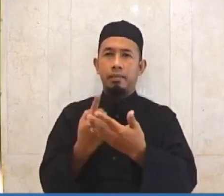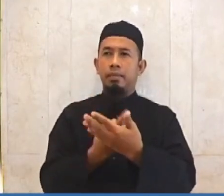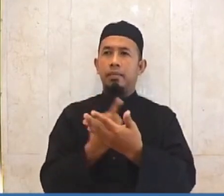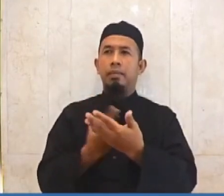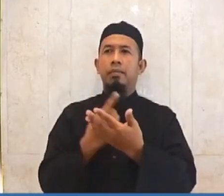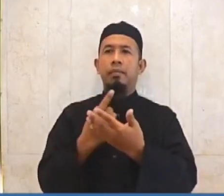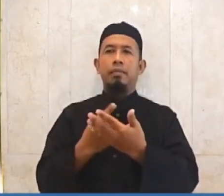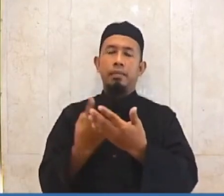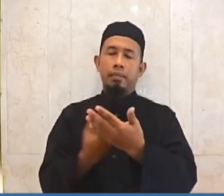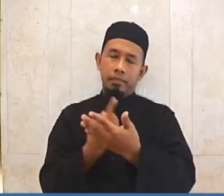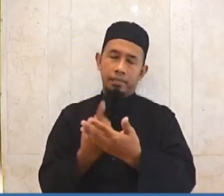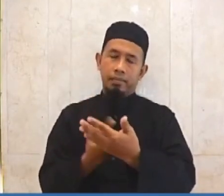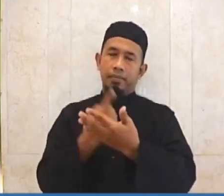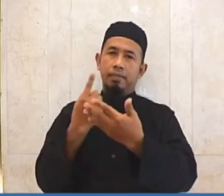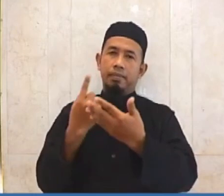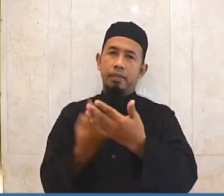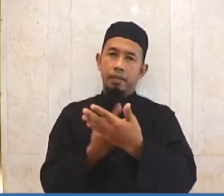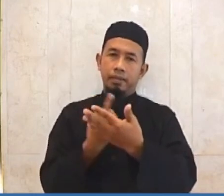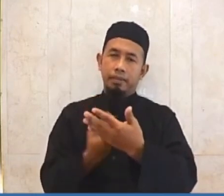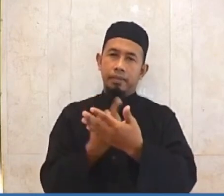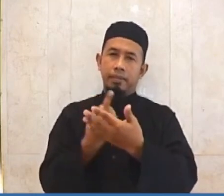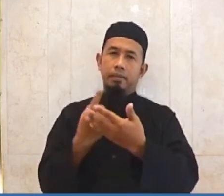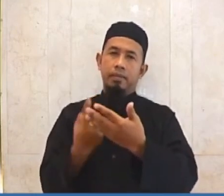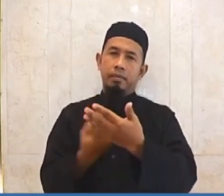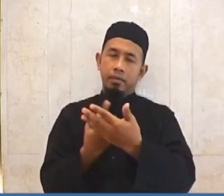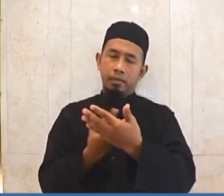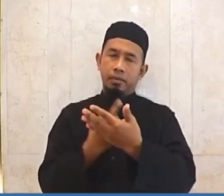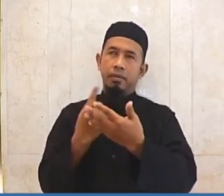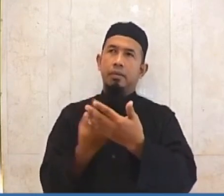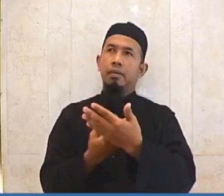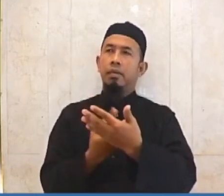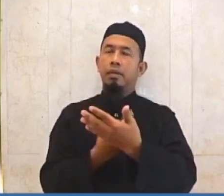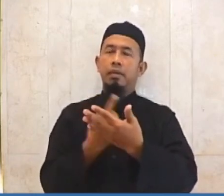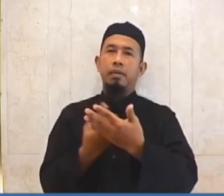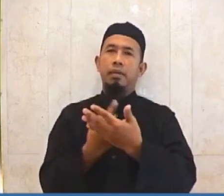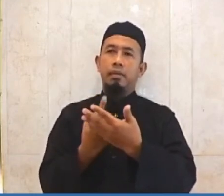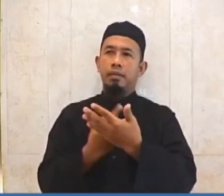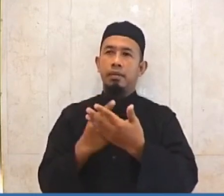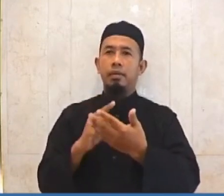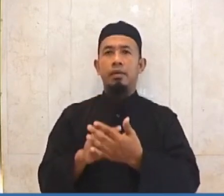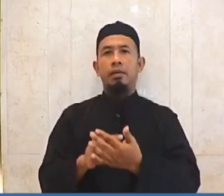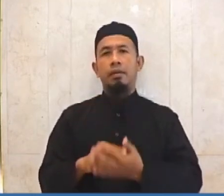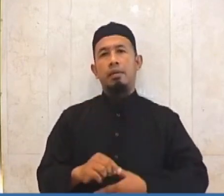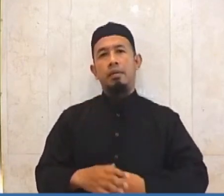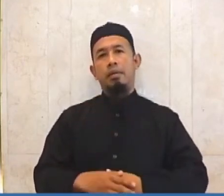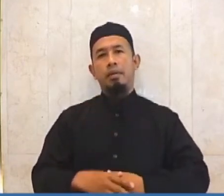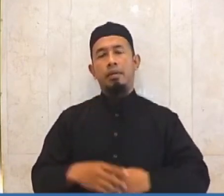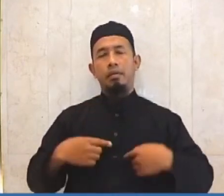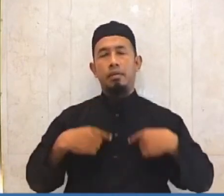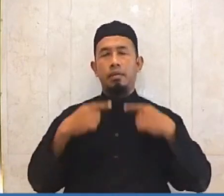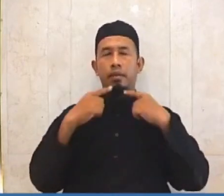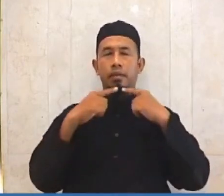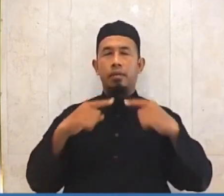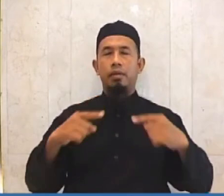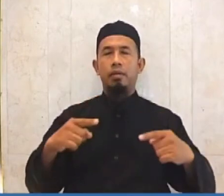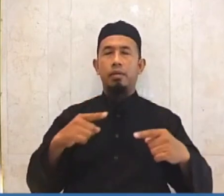ahillah Fala mlilu Fala Hadah asadu